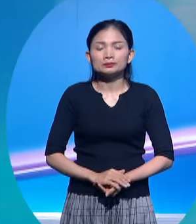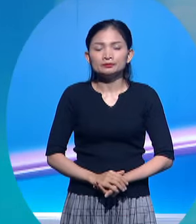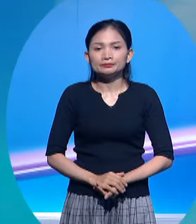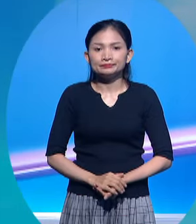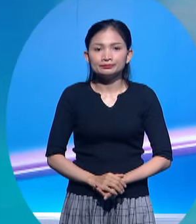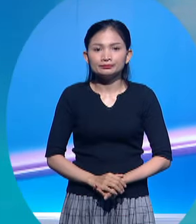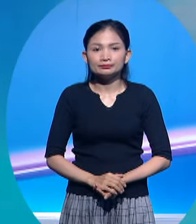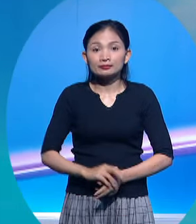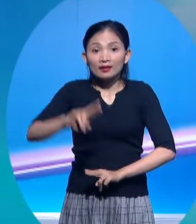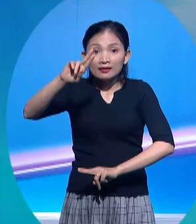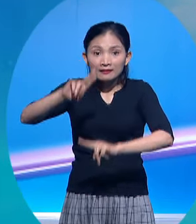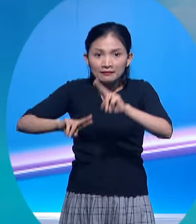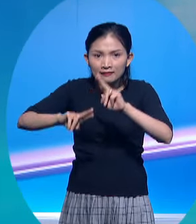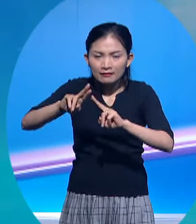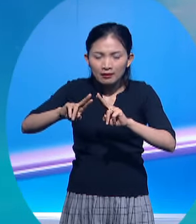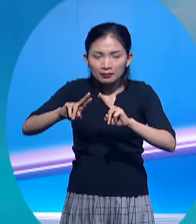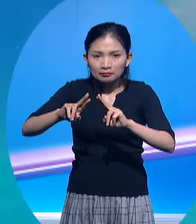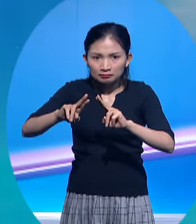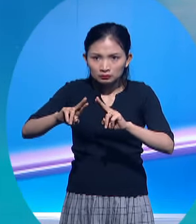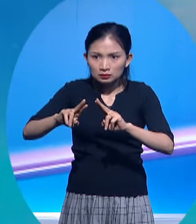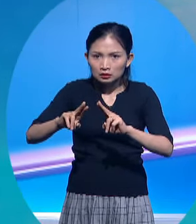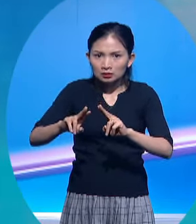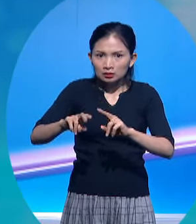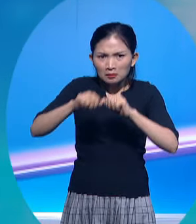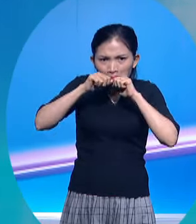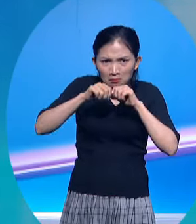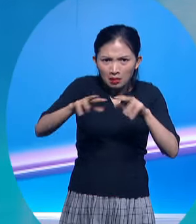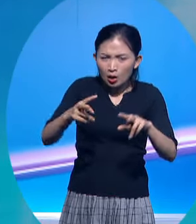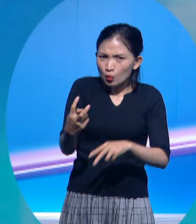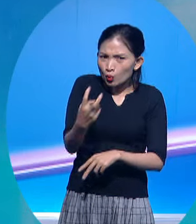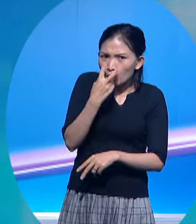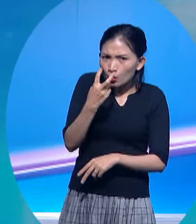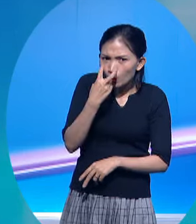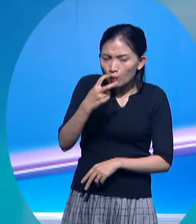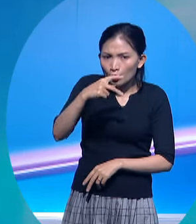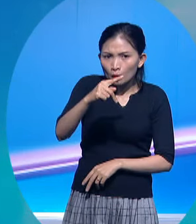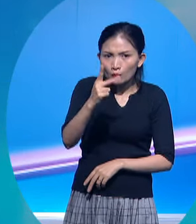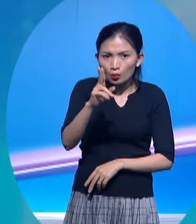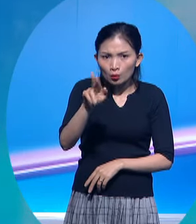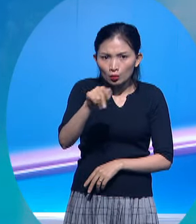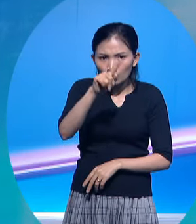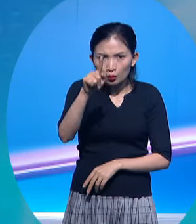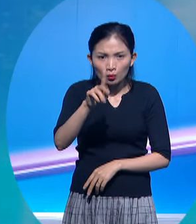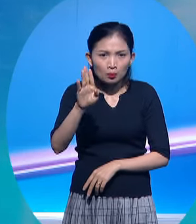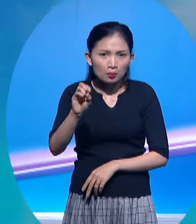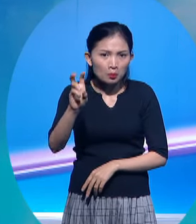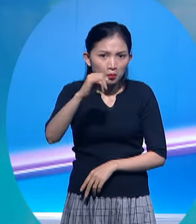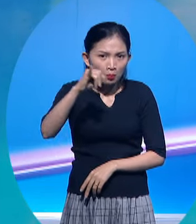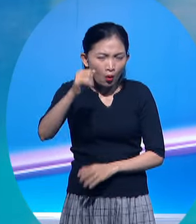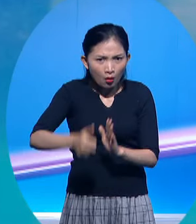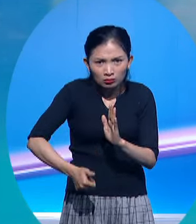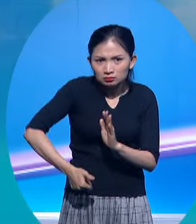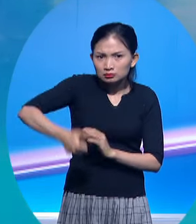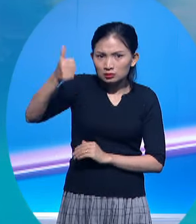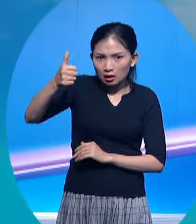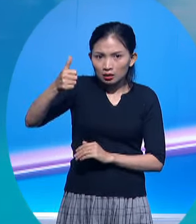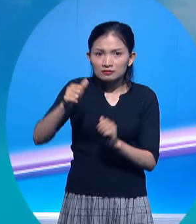Pháp đã Nương mức cảnh báo khủng bố lên cấp độ cao nhất sau vụ tấn công nhà hát ở Nga thông báo được đưa ra sau cuộc hợp giữa các quan chức an